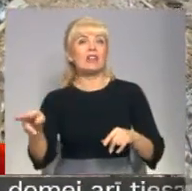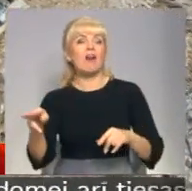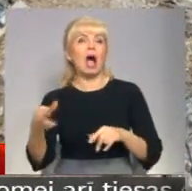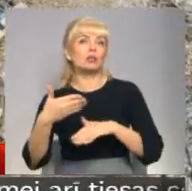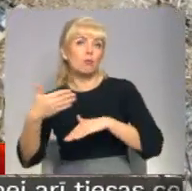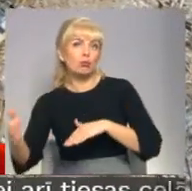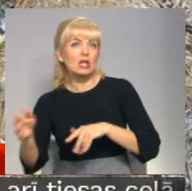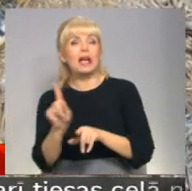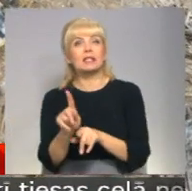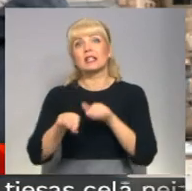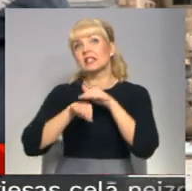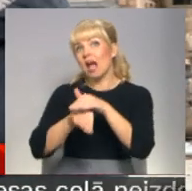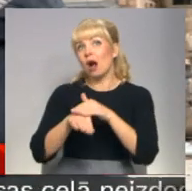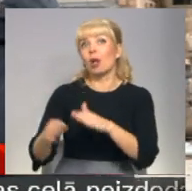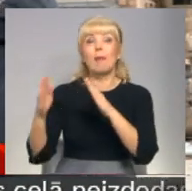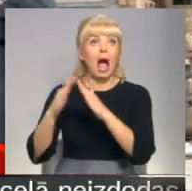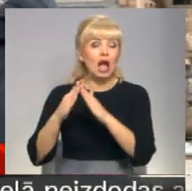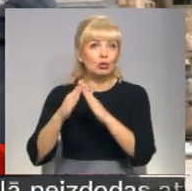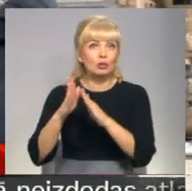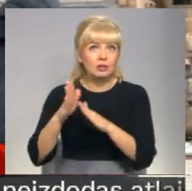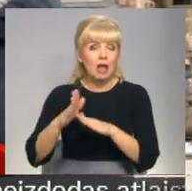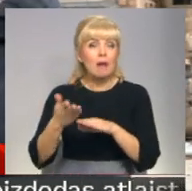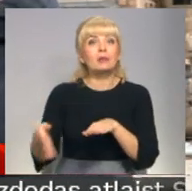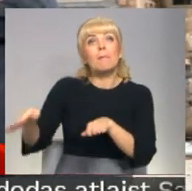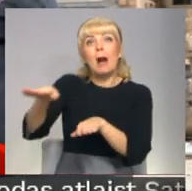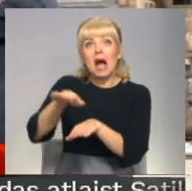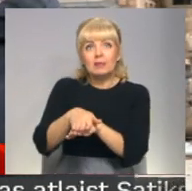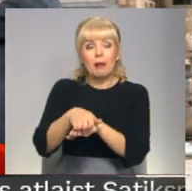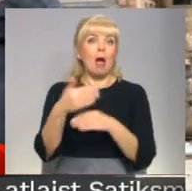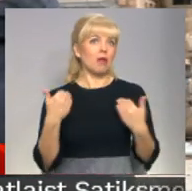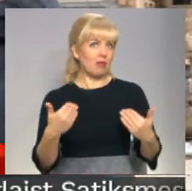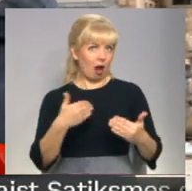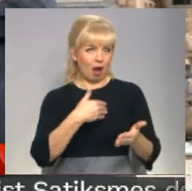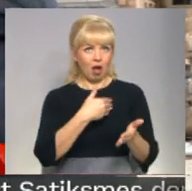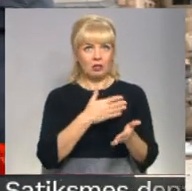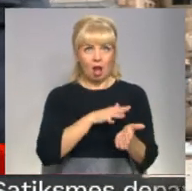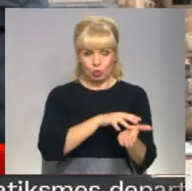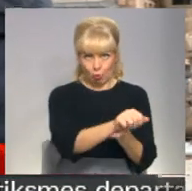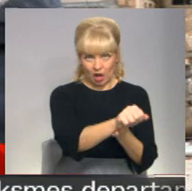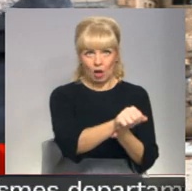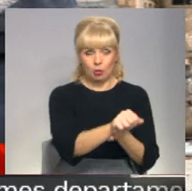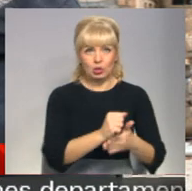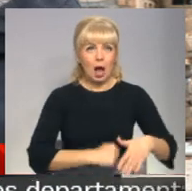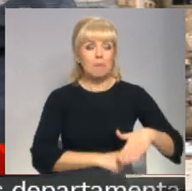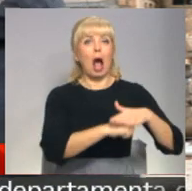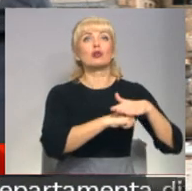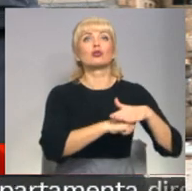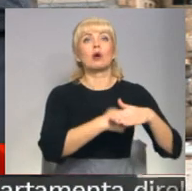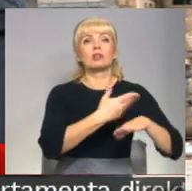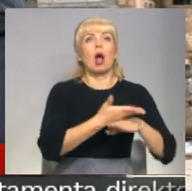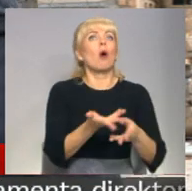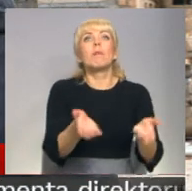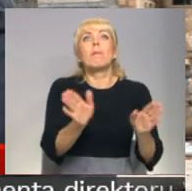saglabājusies ēka sešu stāvu augstumā visiem pārsegumiem. Un tad viņi nojauc tagad tās balstošās daļas un tad es nezinu, kā tā